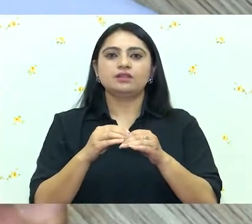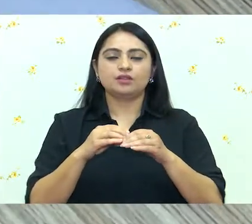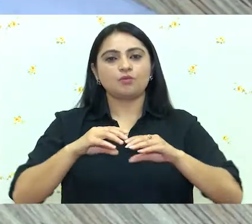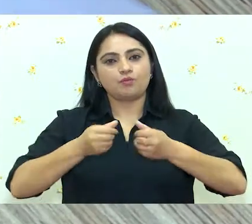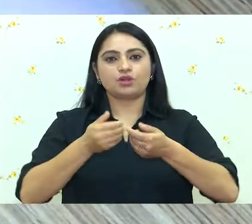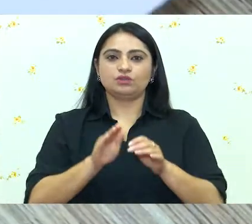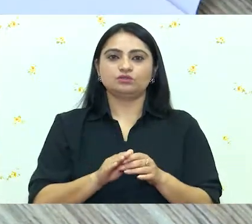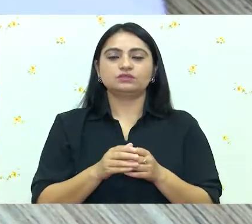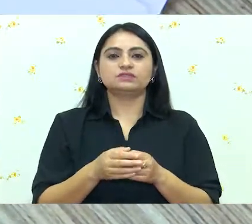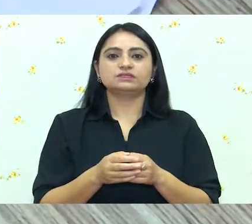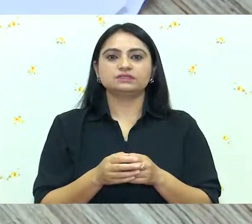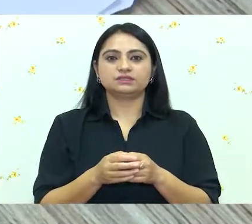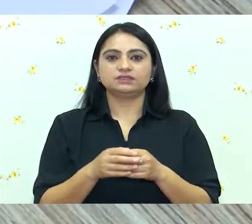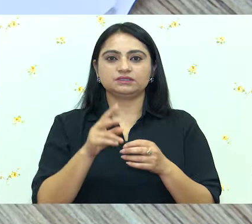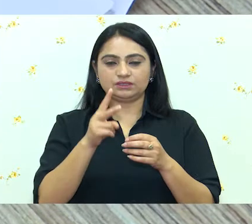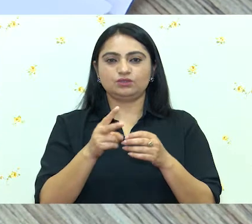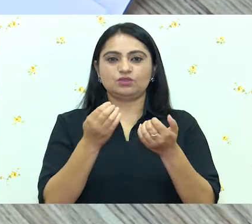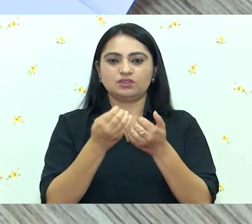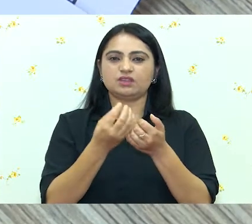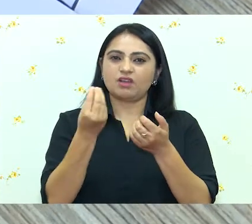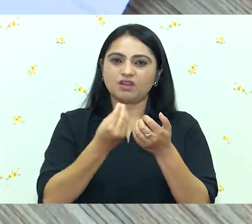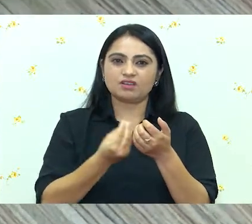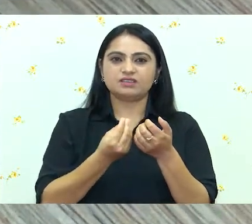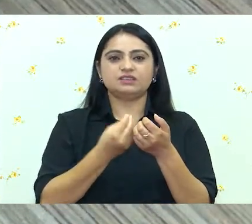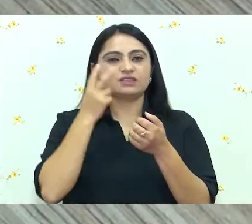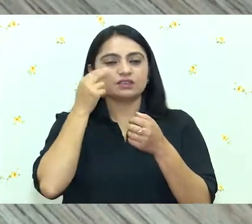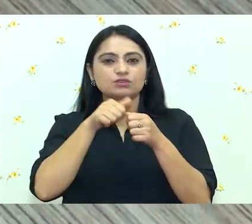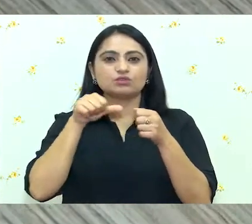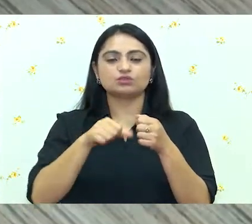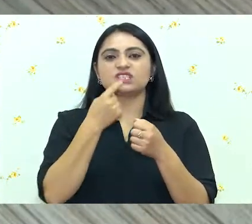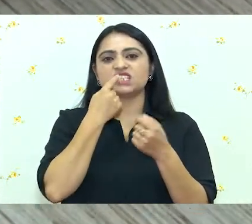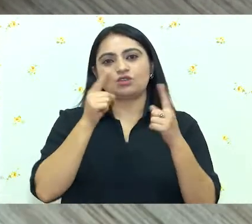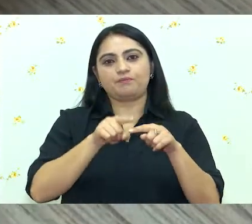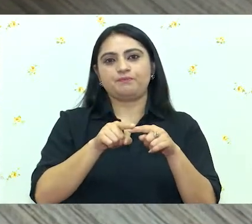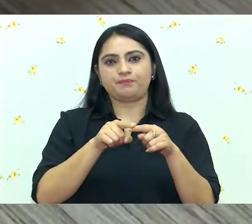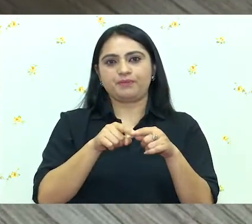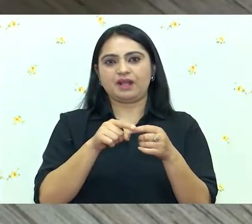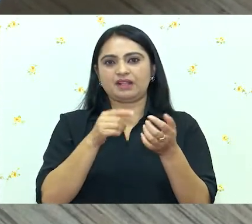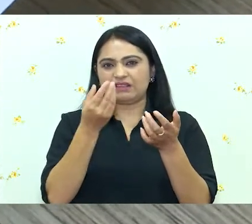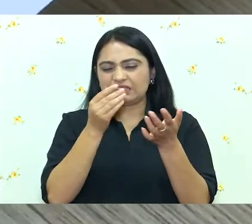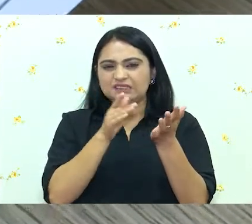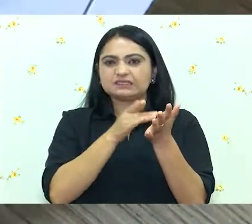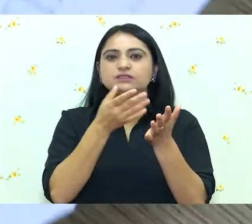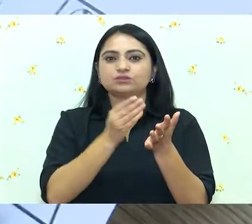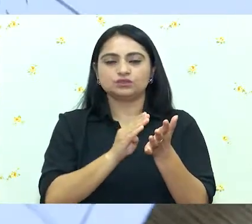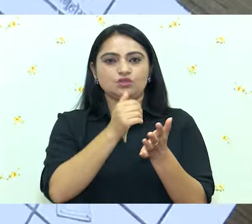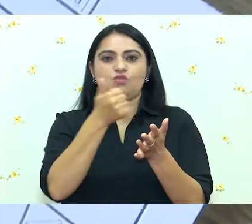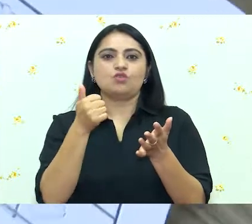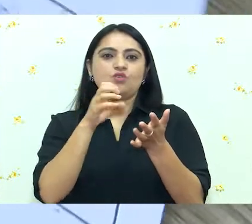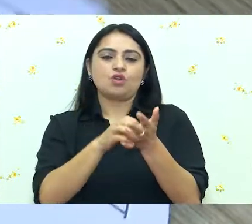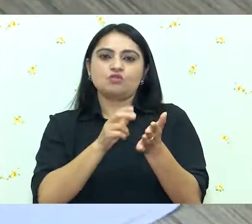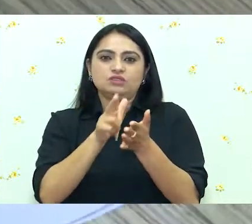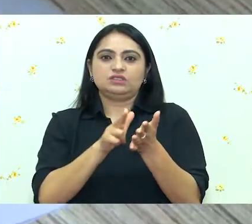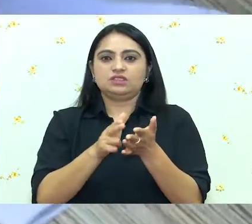भएपछि यसरी हुँदाखेरिमा अलिअलि मसी चाहिँ यतापट्टि सेतोमा लाग्छ, अरू निर्वाचन चिन्हमा मसी नलाग्ने हुँदा यो